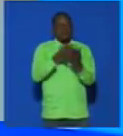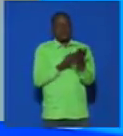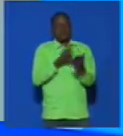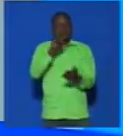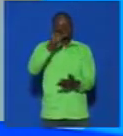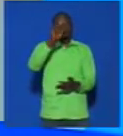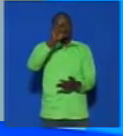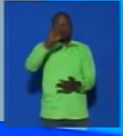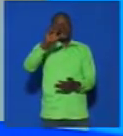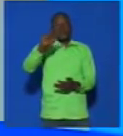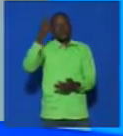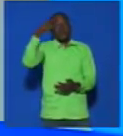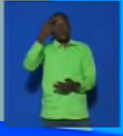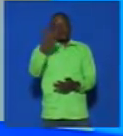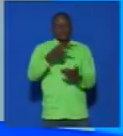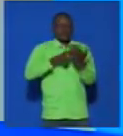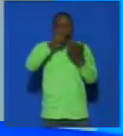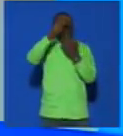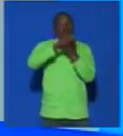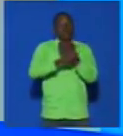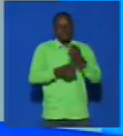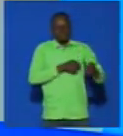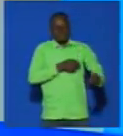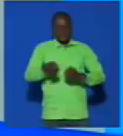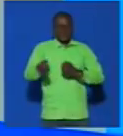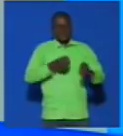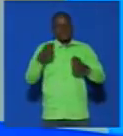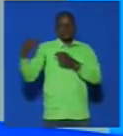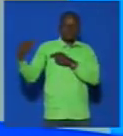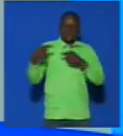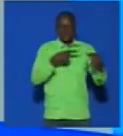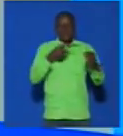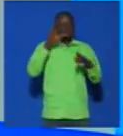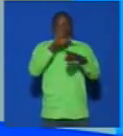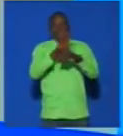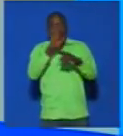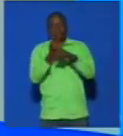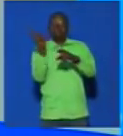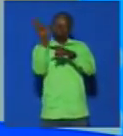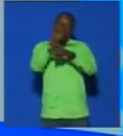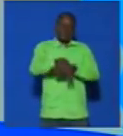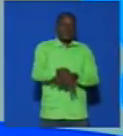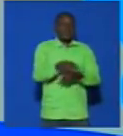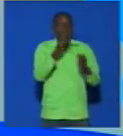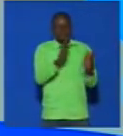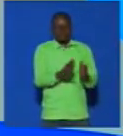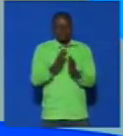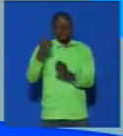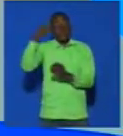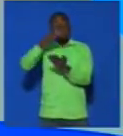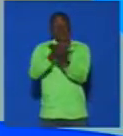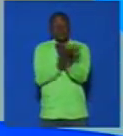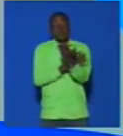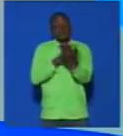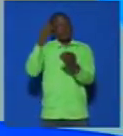pour mettre en oeuvre trois projets il s'agit de la gestion pacifique des conflits la prévention de l'extrémisme violent et l'amélioration de la confiance entre